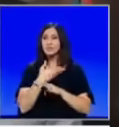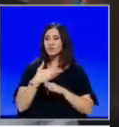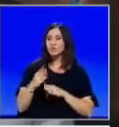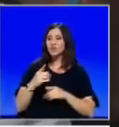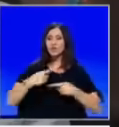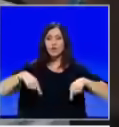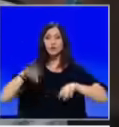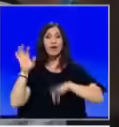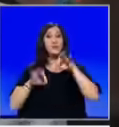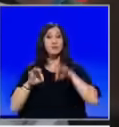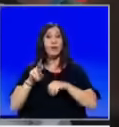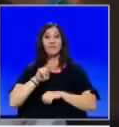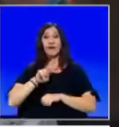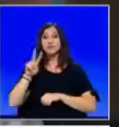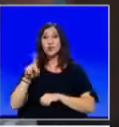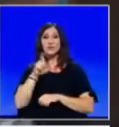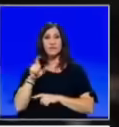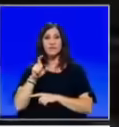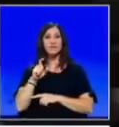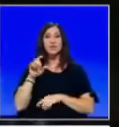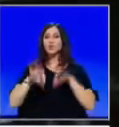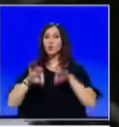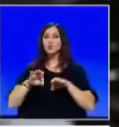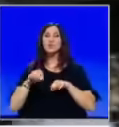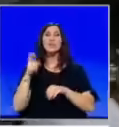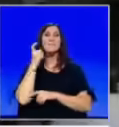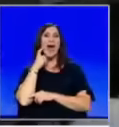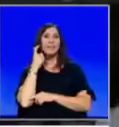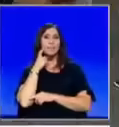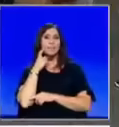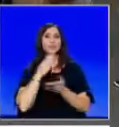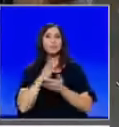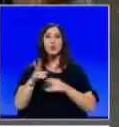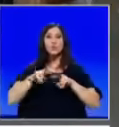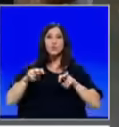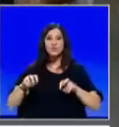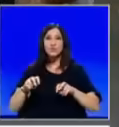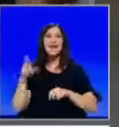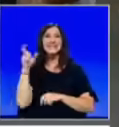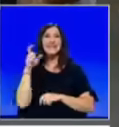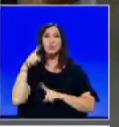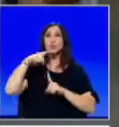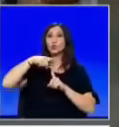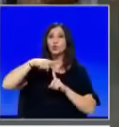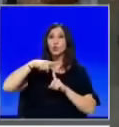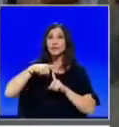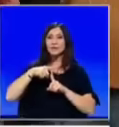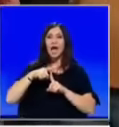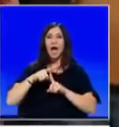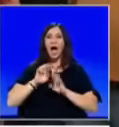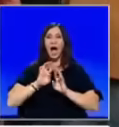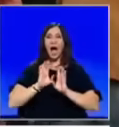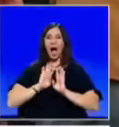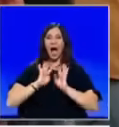провеждат регионални избори, а на 22 септември ще гласуват и в Бранденбург. Според проучванията, Саксония и Тюрингия са крепости на